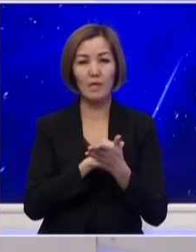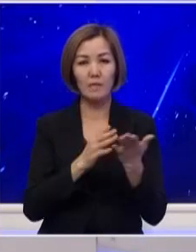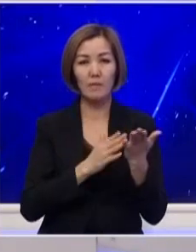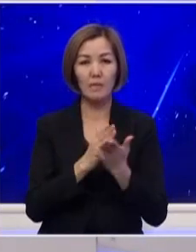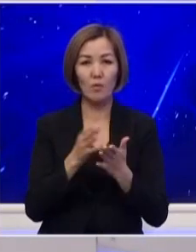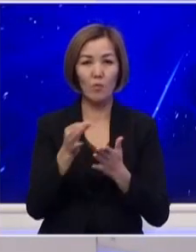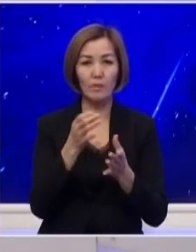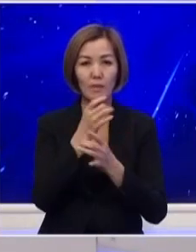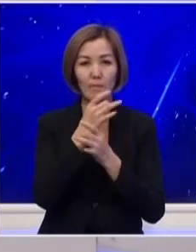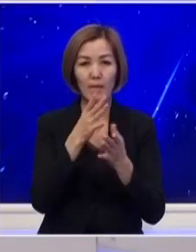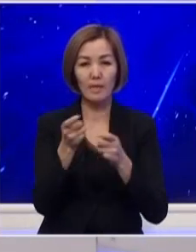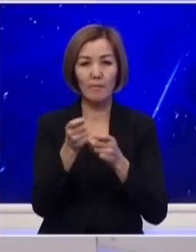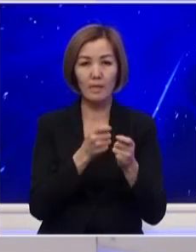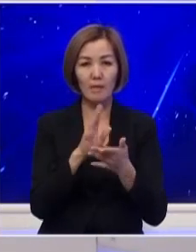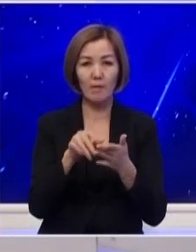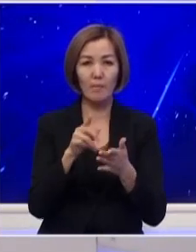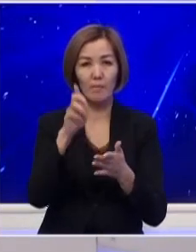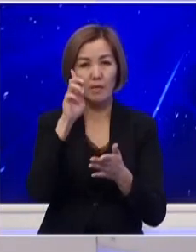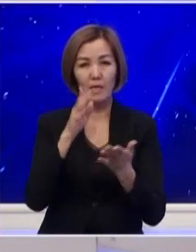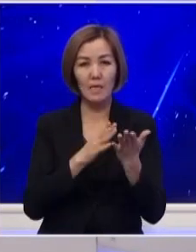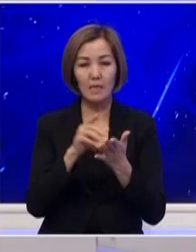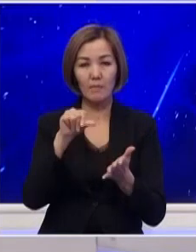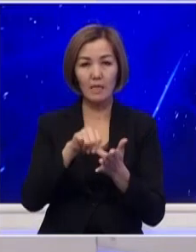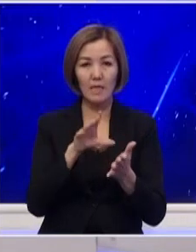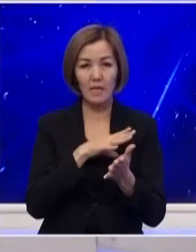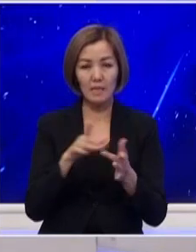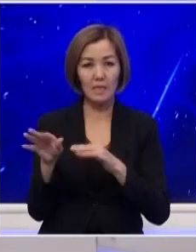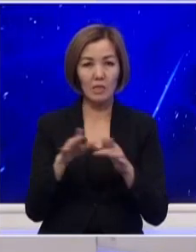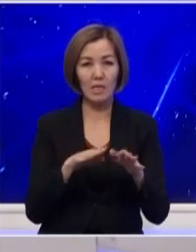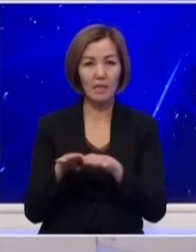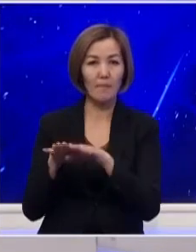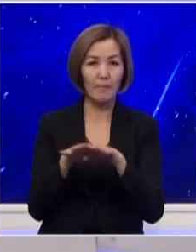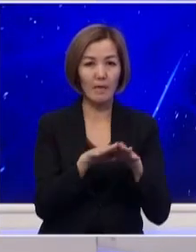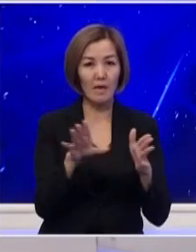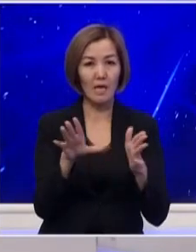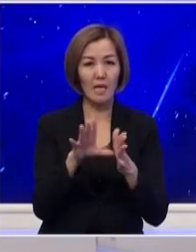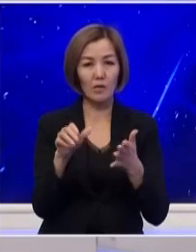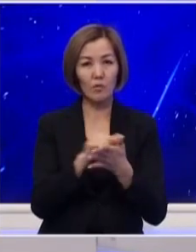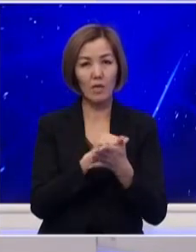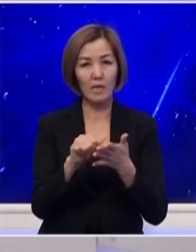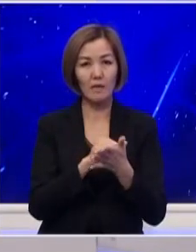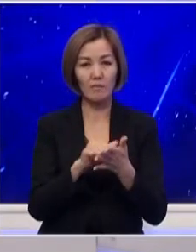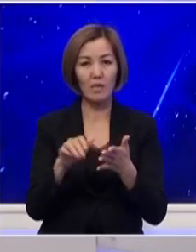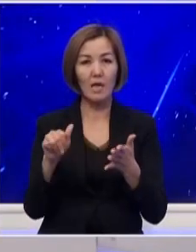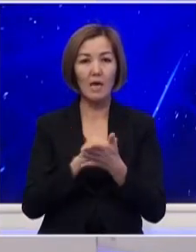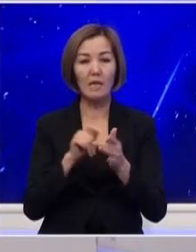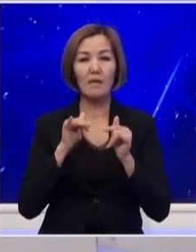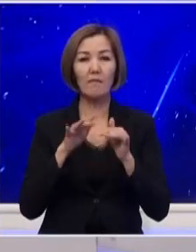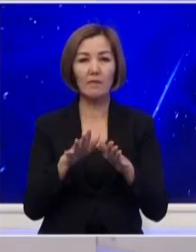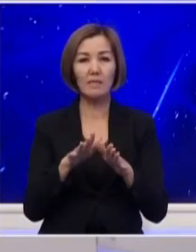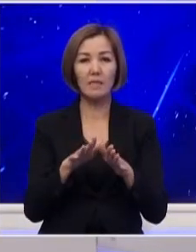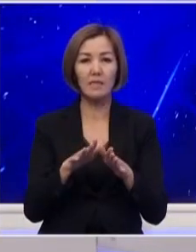қызметкерлері, облыстық мәдениет, басқарма басшылары мен мемлекеттік қызметкерлер қатысты. Шарада бірыңғай электрондық архив және